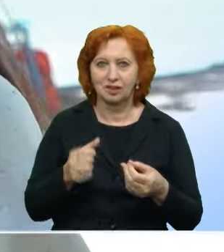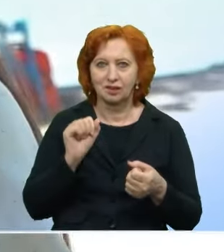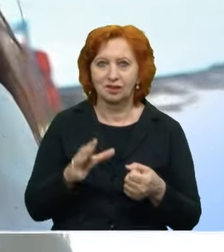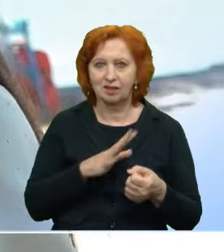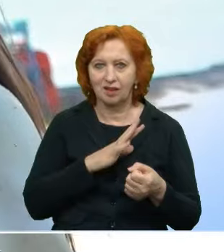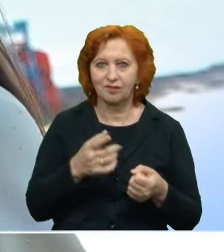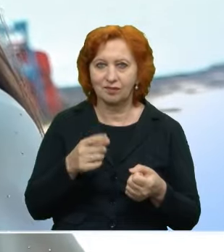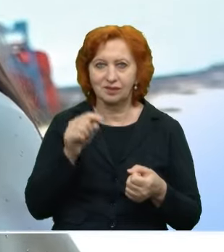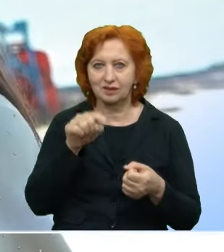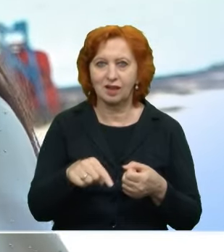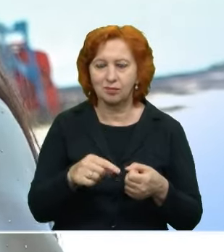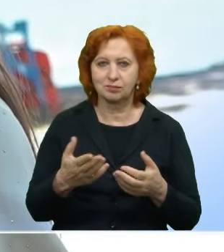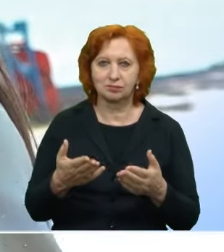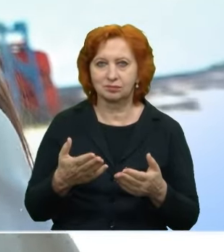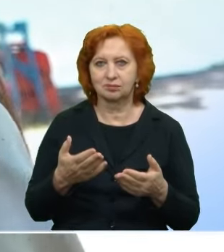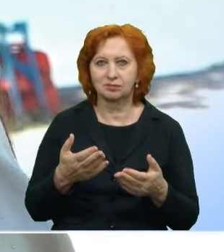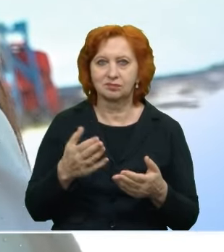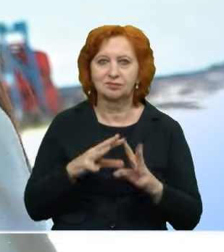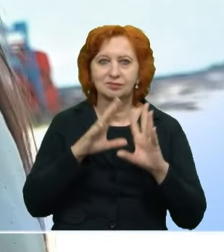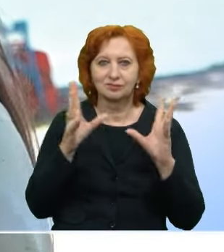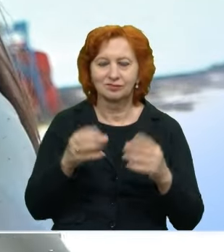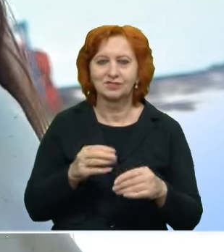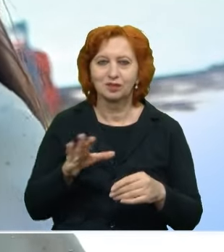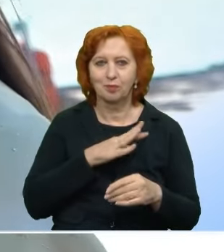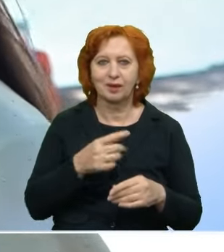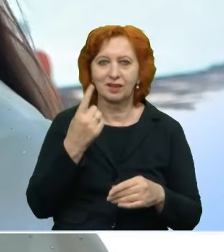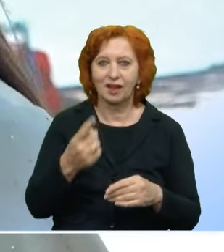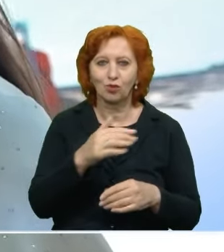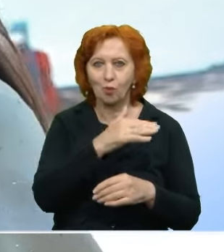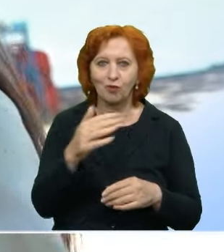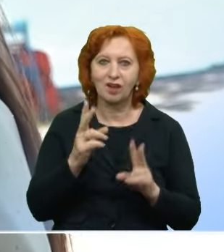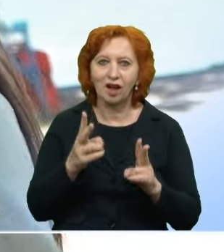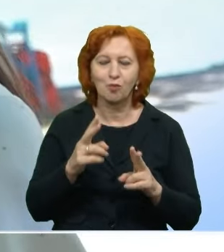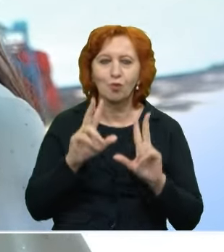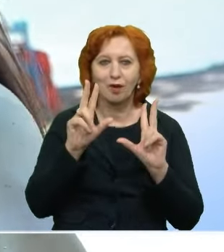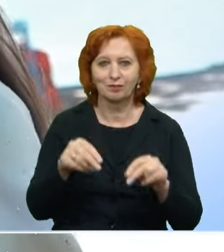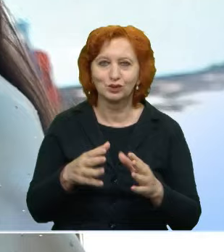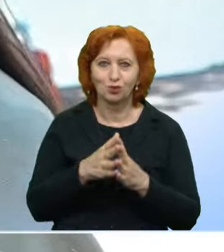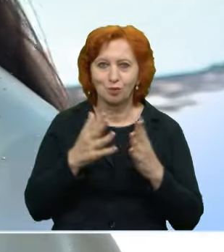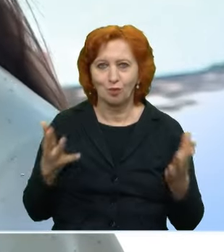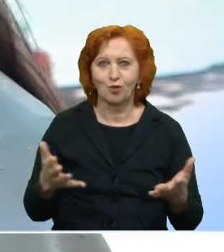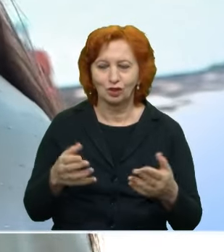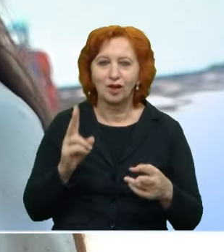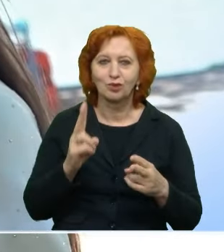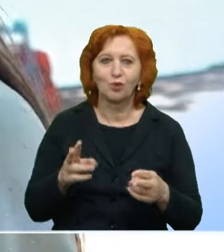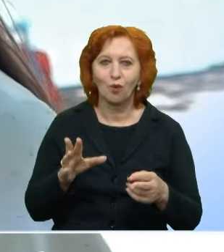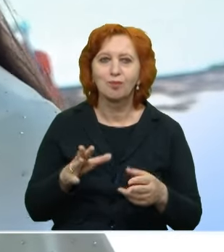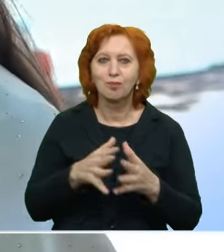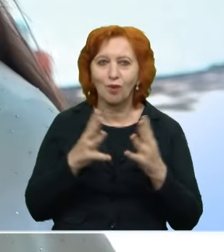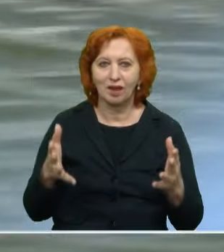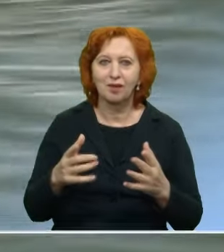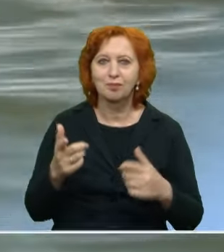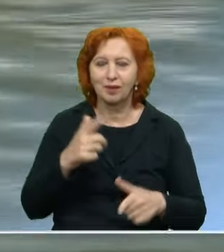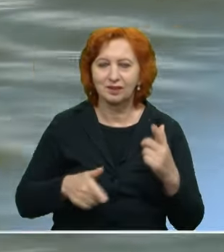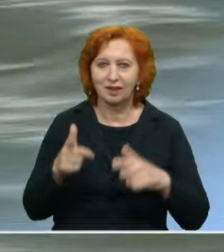Наверное, там все примерно на одном уровне, просто кому повезет немного больше, кто будет подготовленнее, тот и займет первое